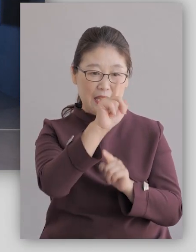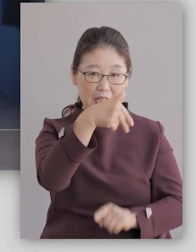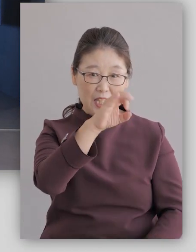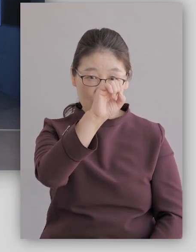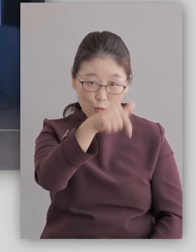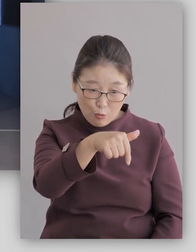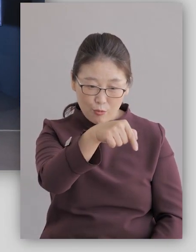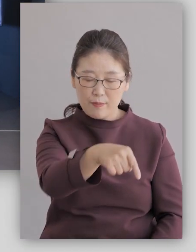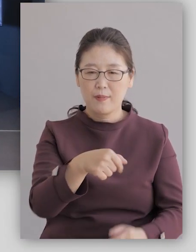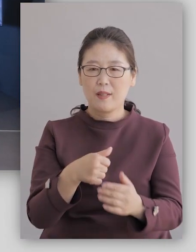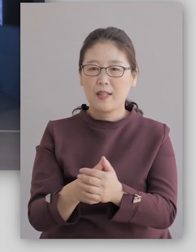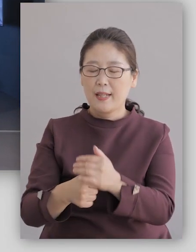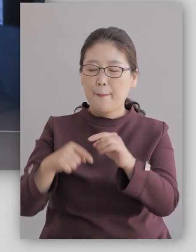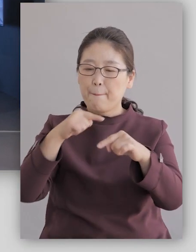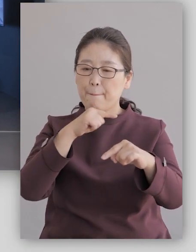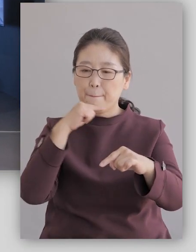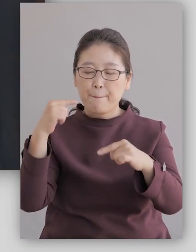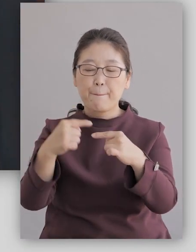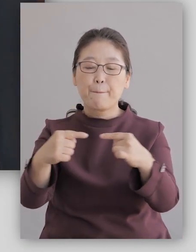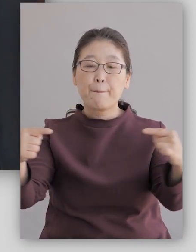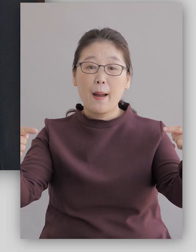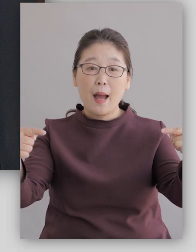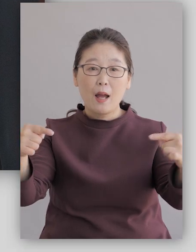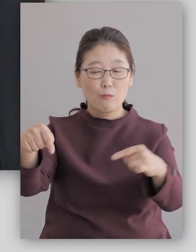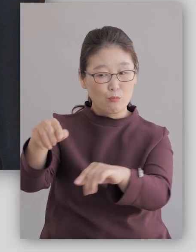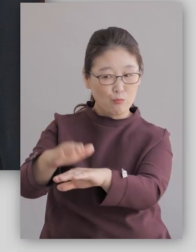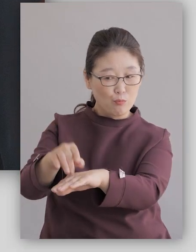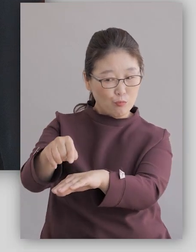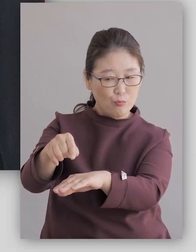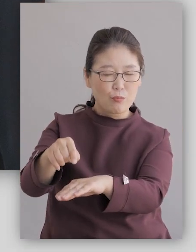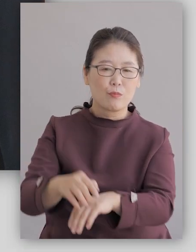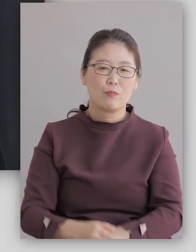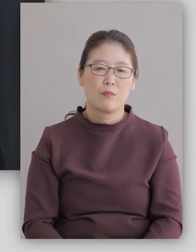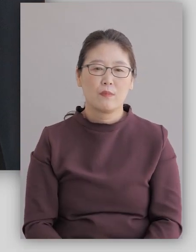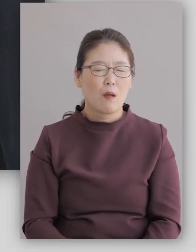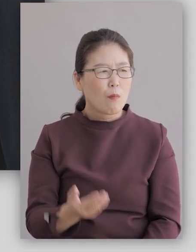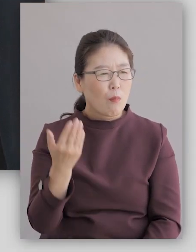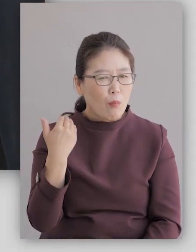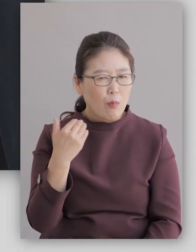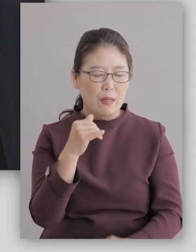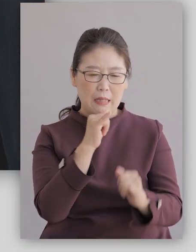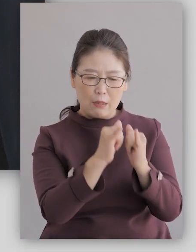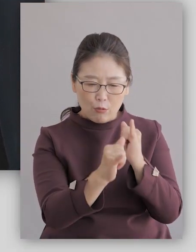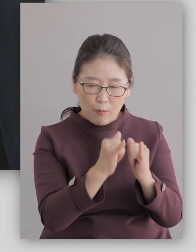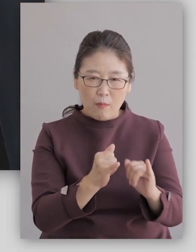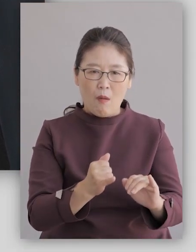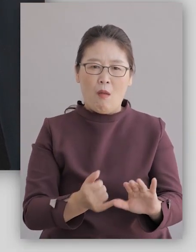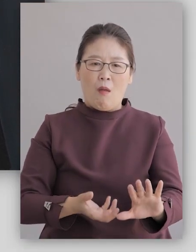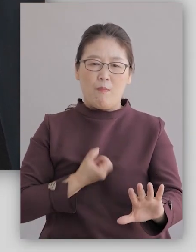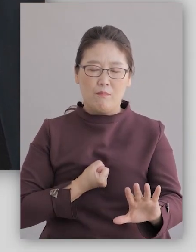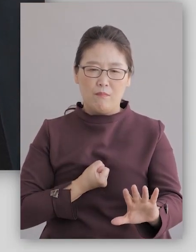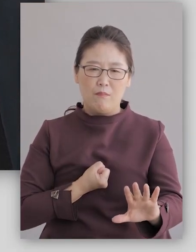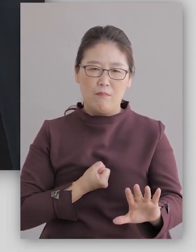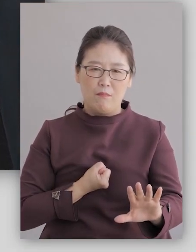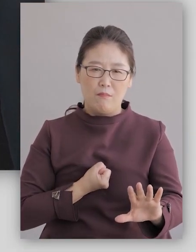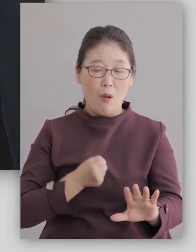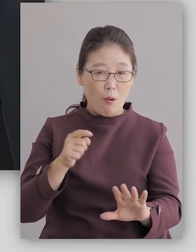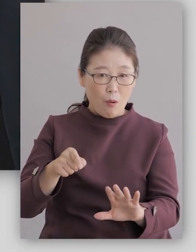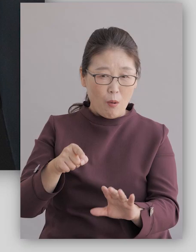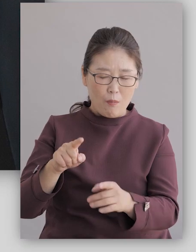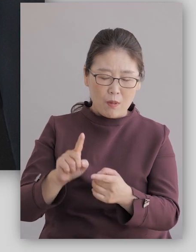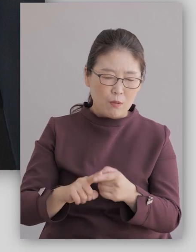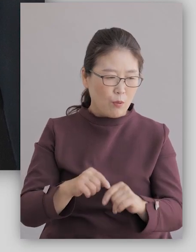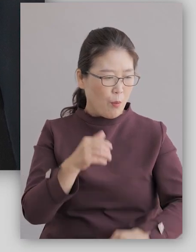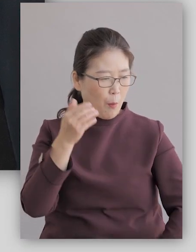작가님의 레드라인이 설치되어 있고 그 당시의 인터뷰와 트라우마와 그리고 현재의